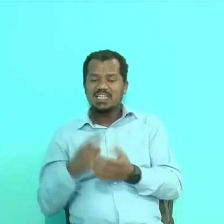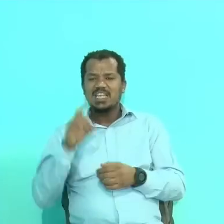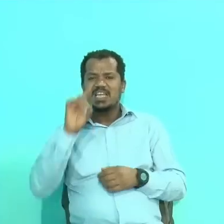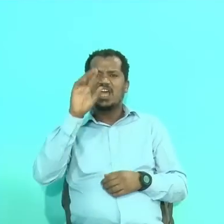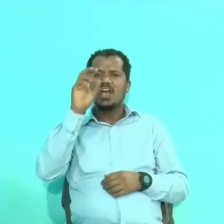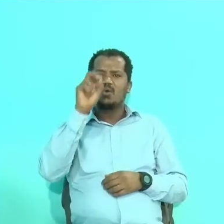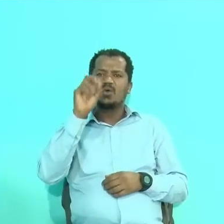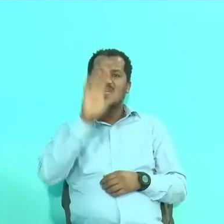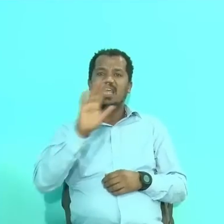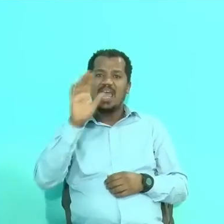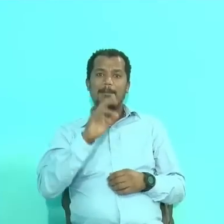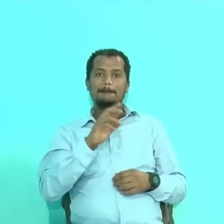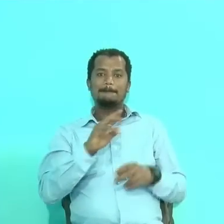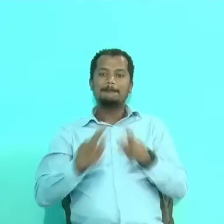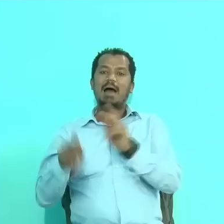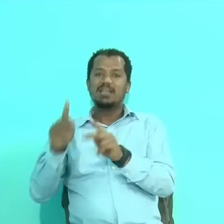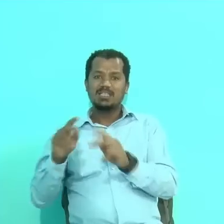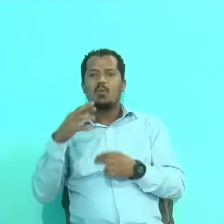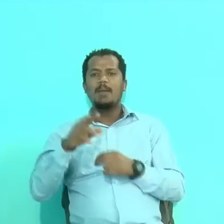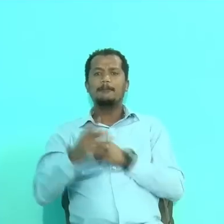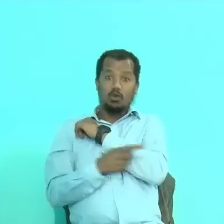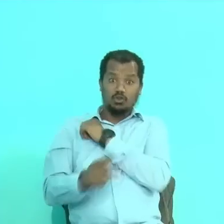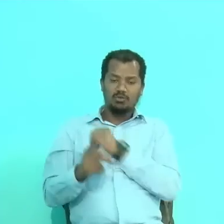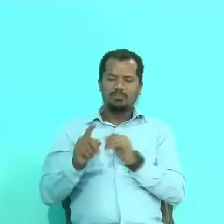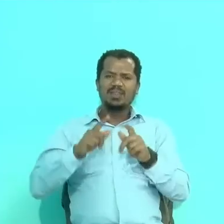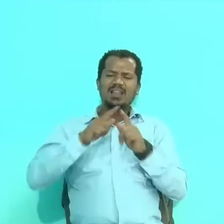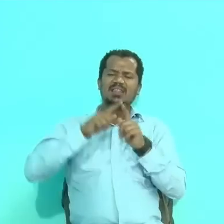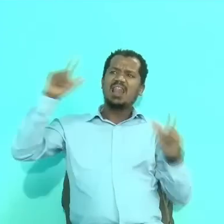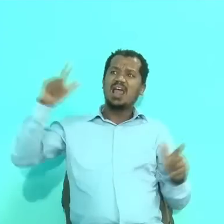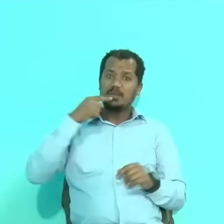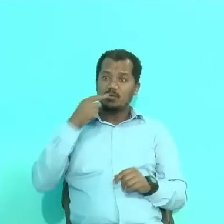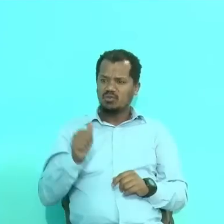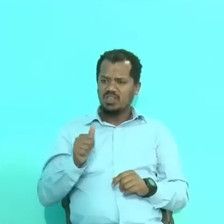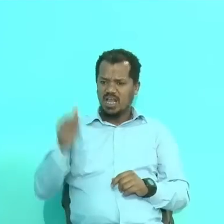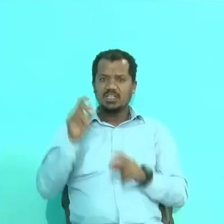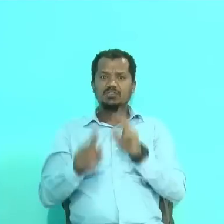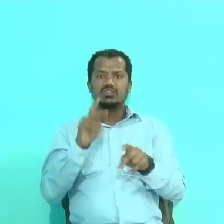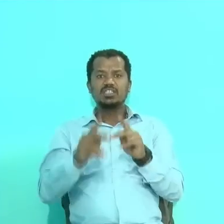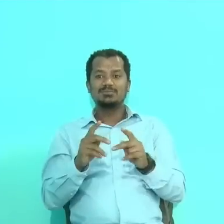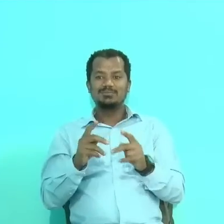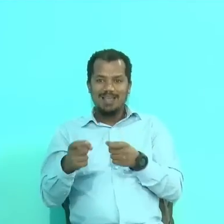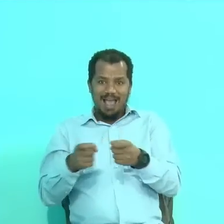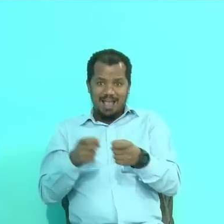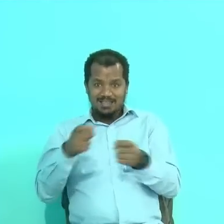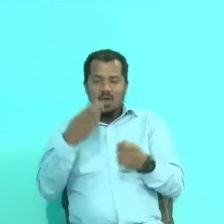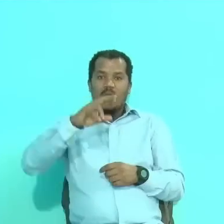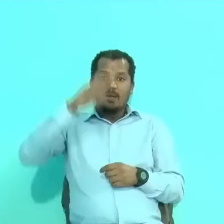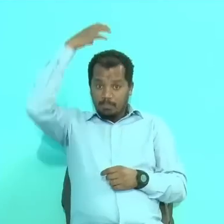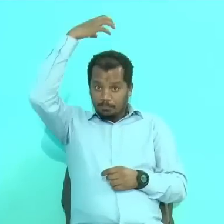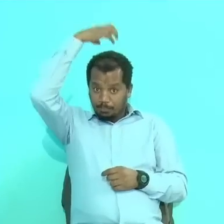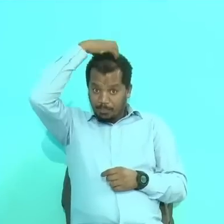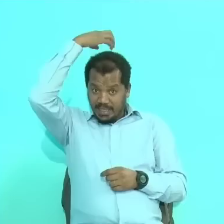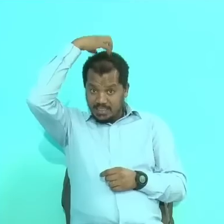የዘውጌ ማህበረሰብ አባላት ወይም ፖለቲከኞች ታላቅ የሚሉትን የራሳቸውን ህዝብ አገዛዝ ወይም መንግስት